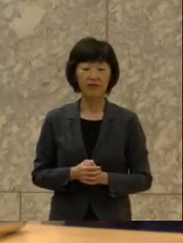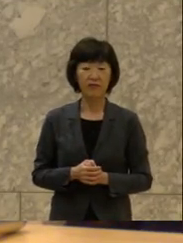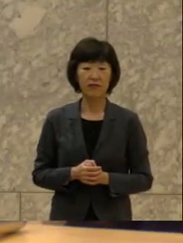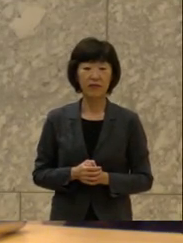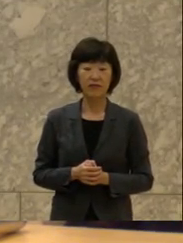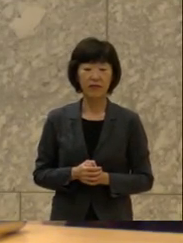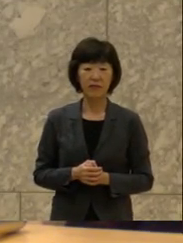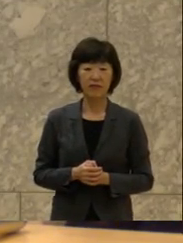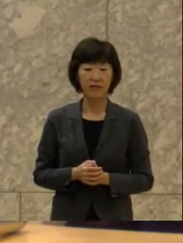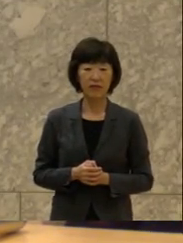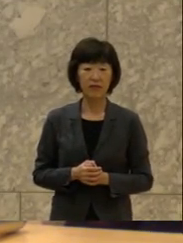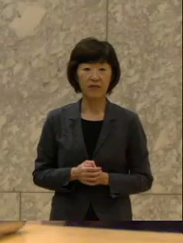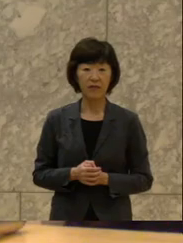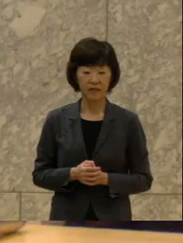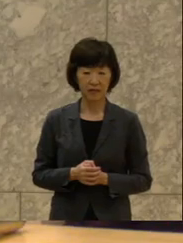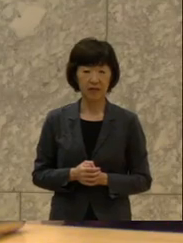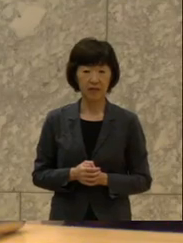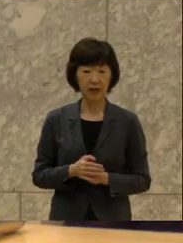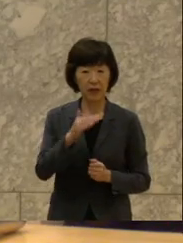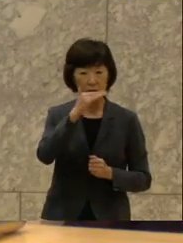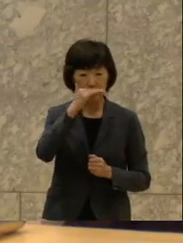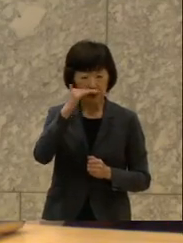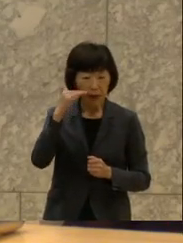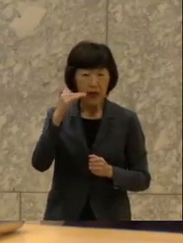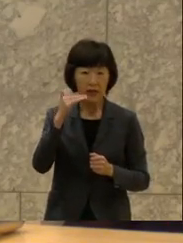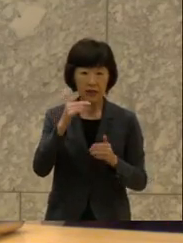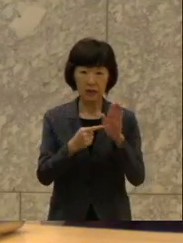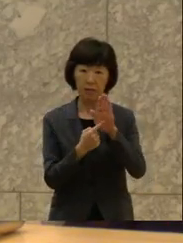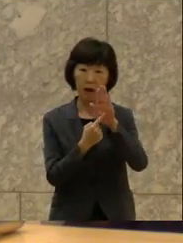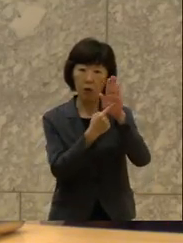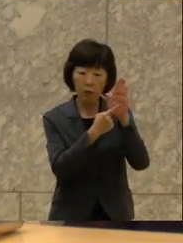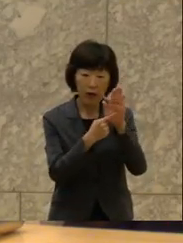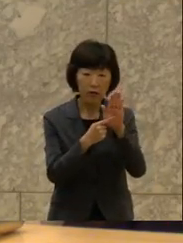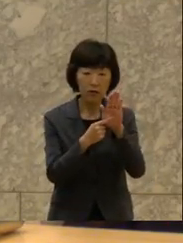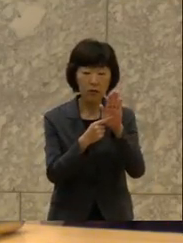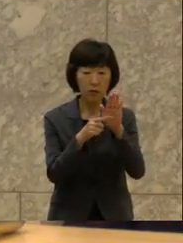高いパフォーマンスを見て感動してとか